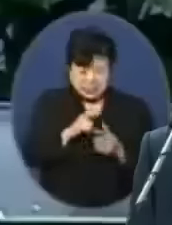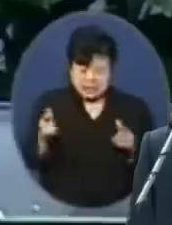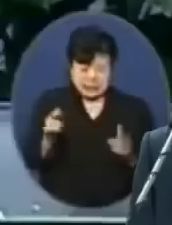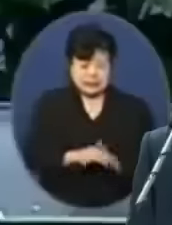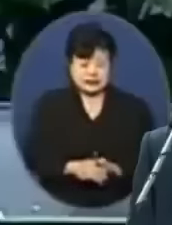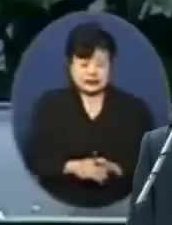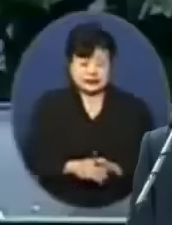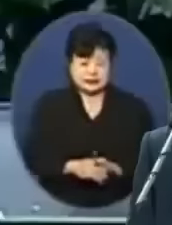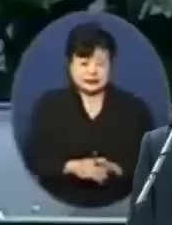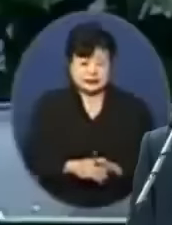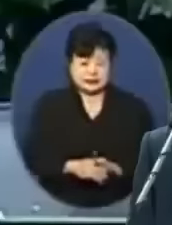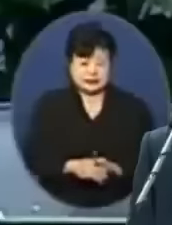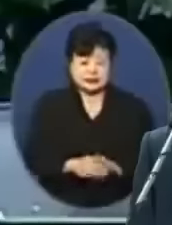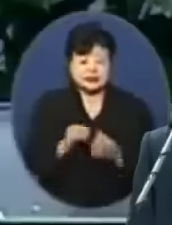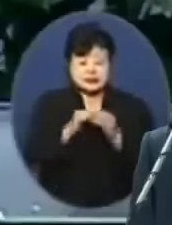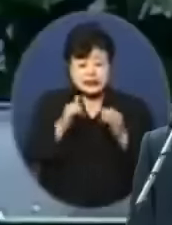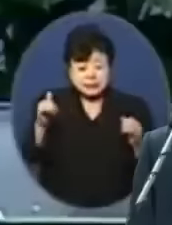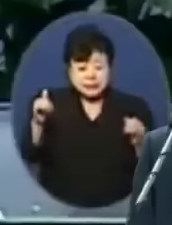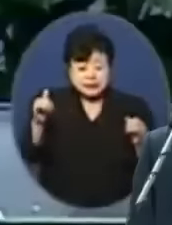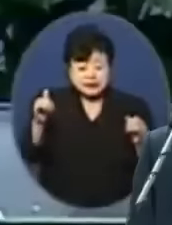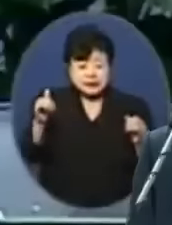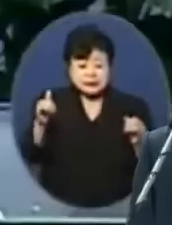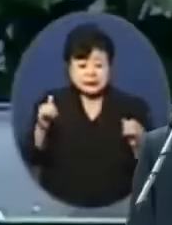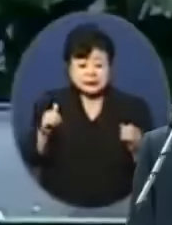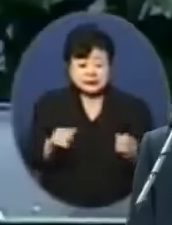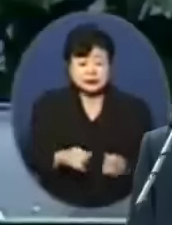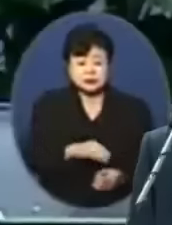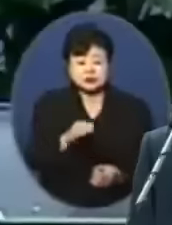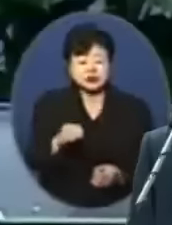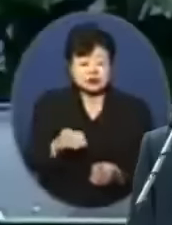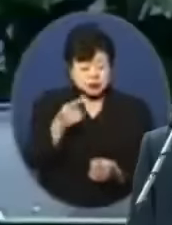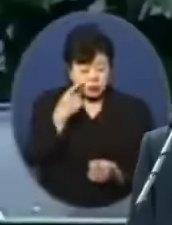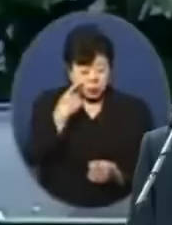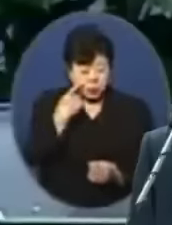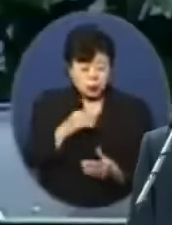않습니다. 사람들은 우리를 보고